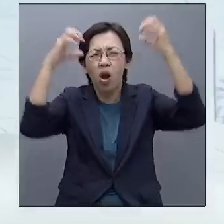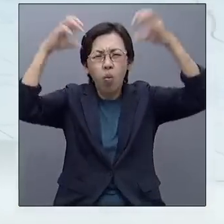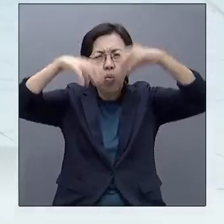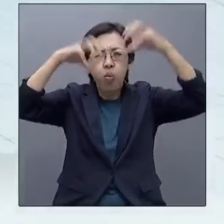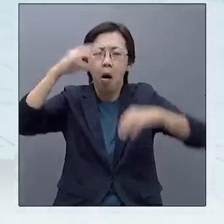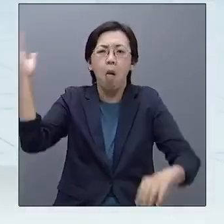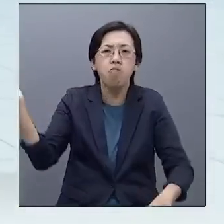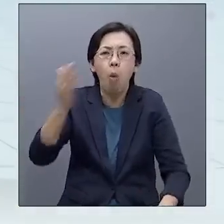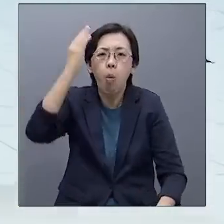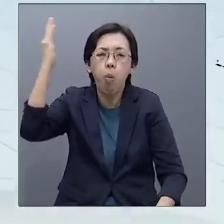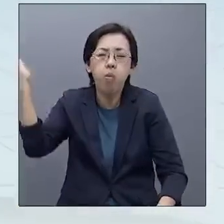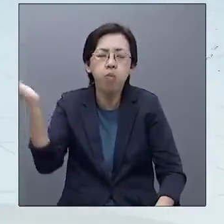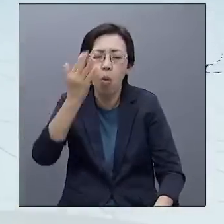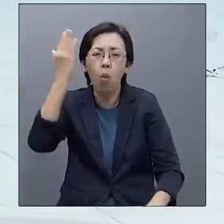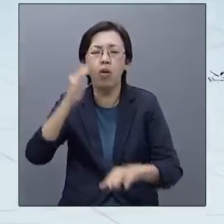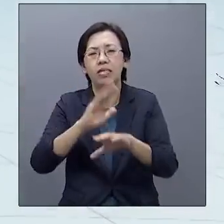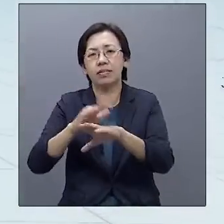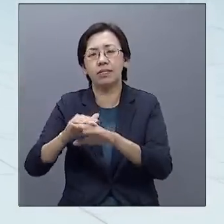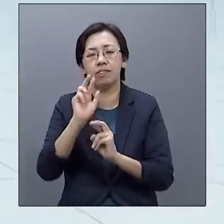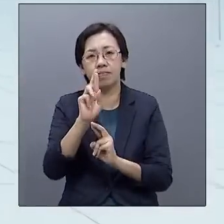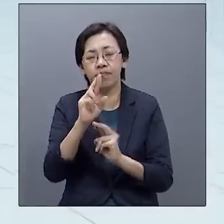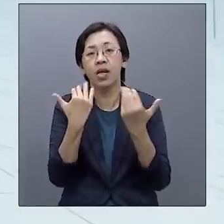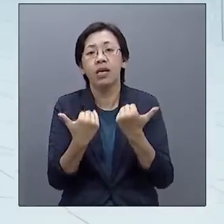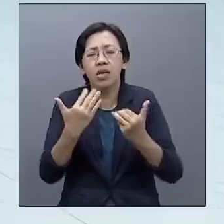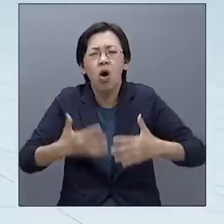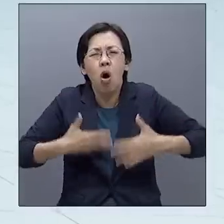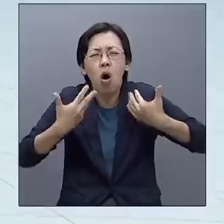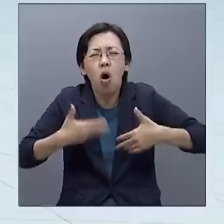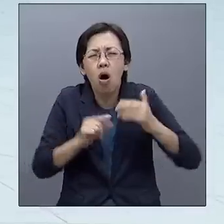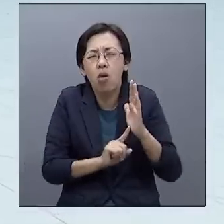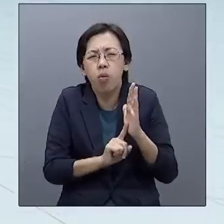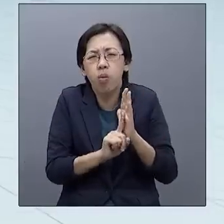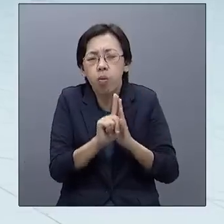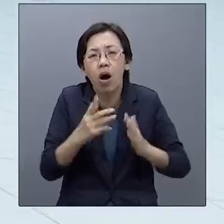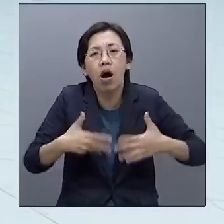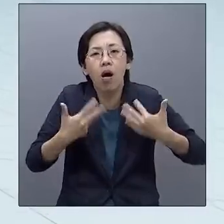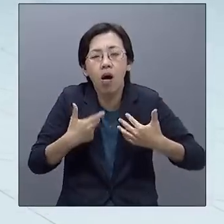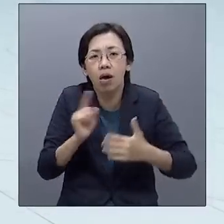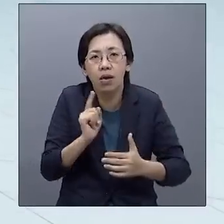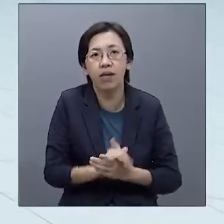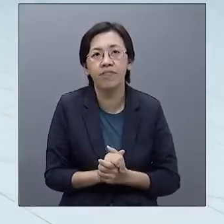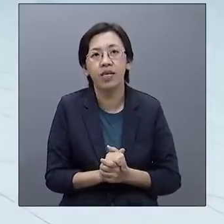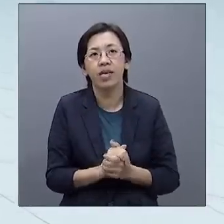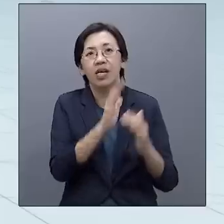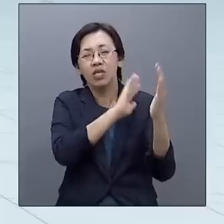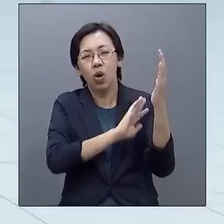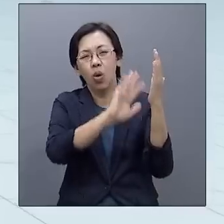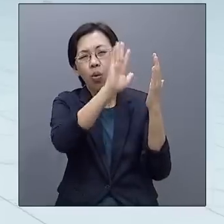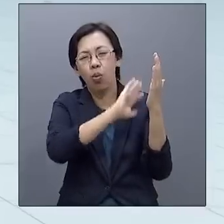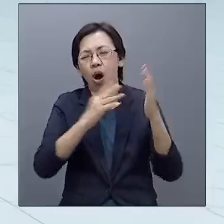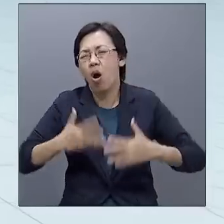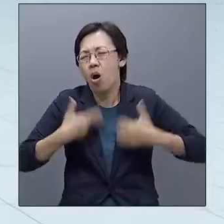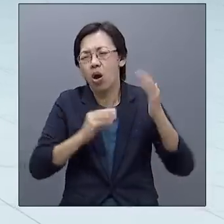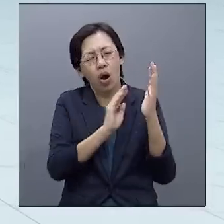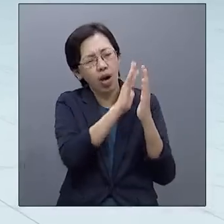ที่อาจจะเกิดขึ้นในระยะนี้ด้วยค่ะโดยอากาศที่ร้อนจัดเพิ่มมากขึ้นในช่วงนี้นะคะเกิดจากความกดอากาศต่ำอันเนื่องมาจากความร้อนที่ยังปกคลุมบ